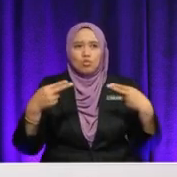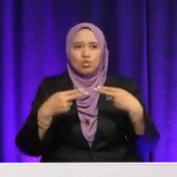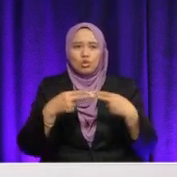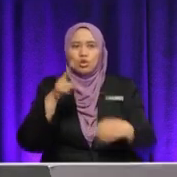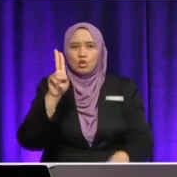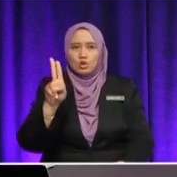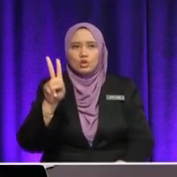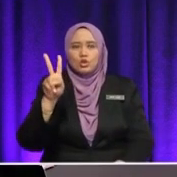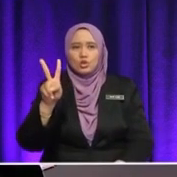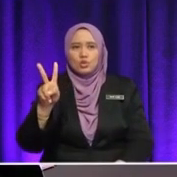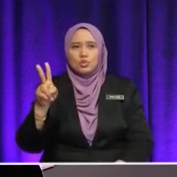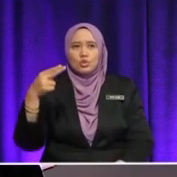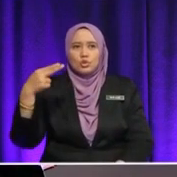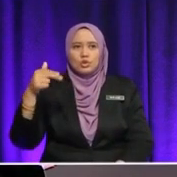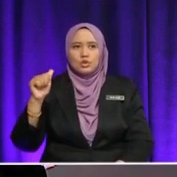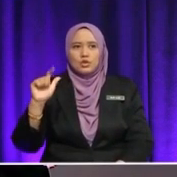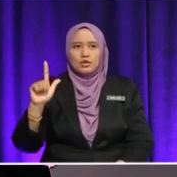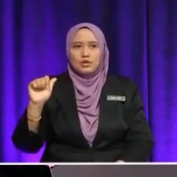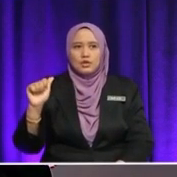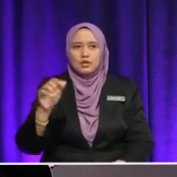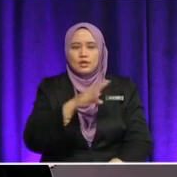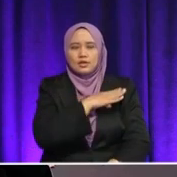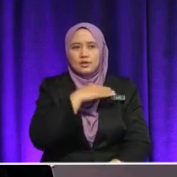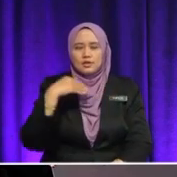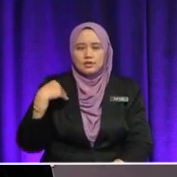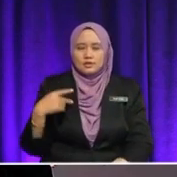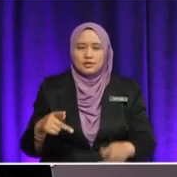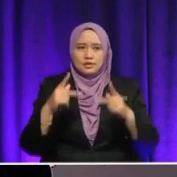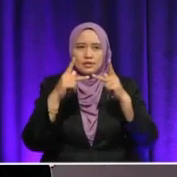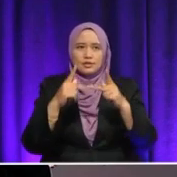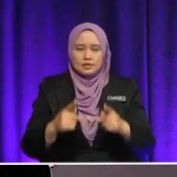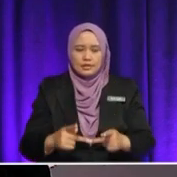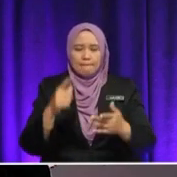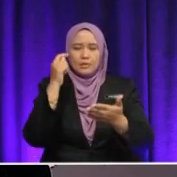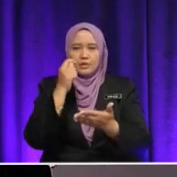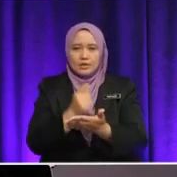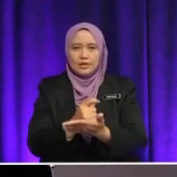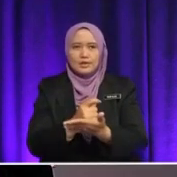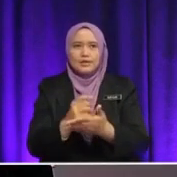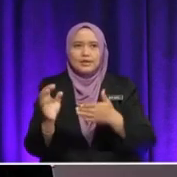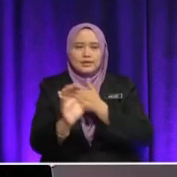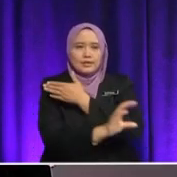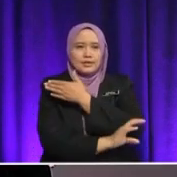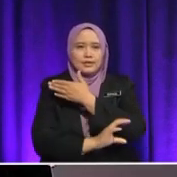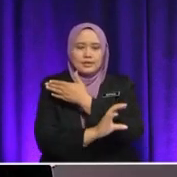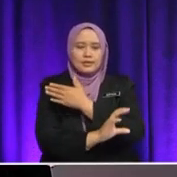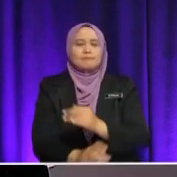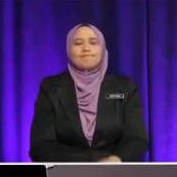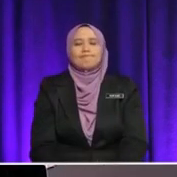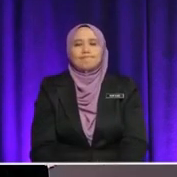cara menjawab soal yang hebat dan seperti jawaban vagina tadi juga kita bagi tiga minta